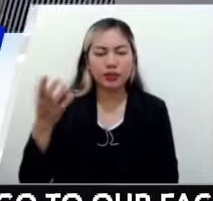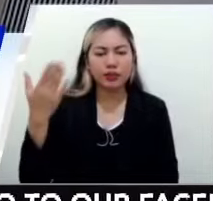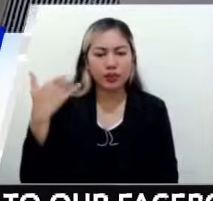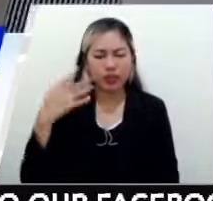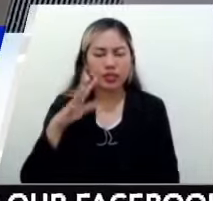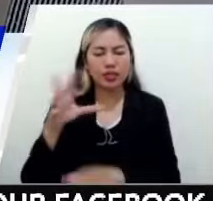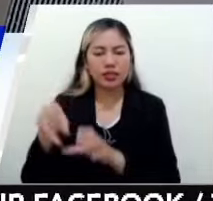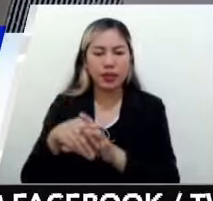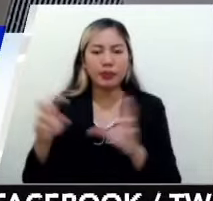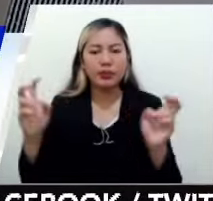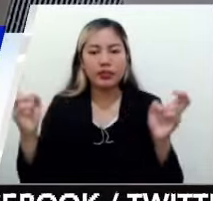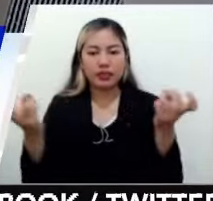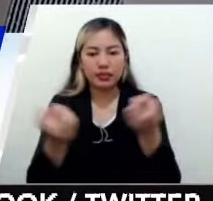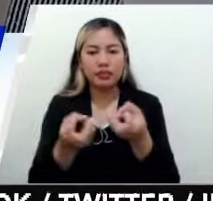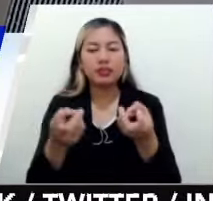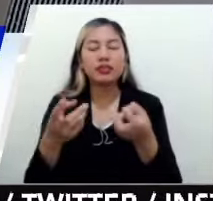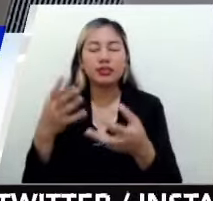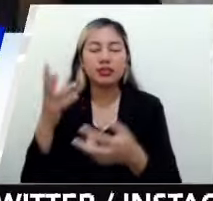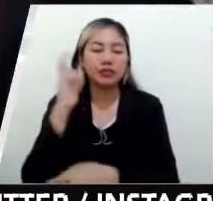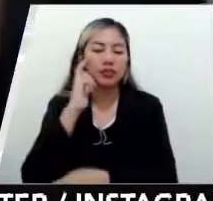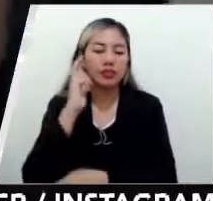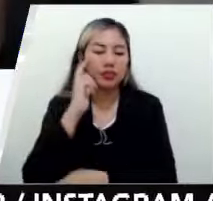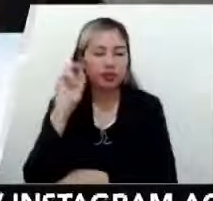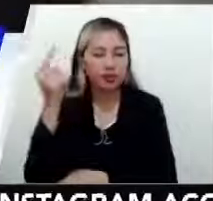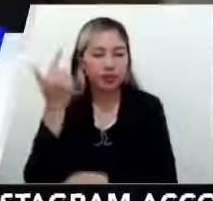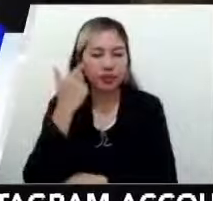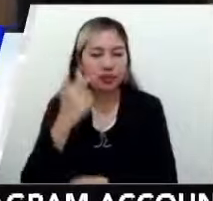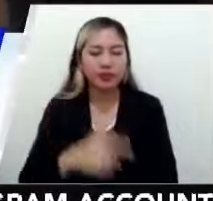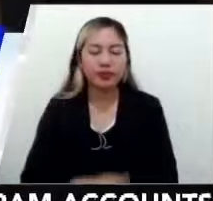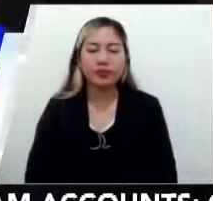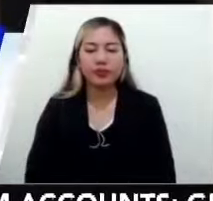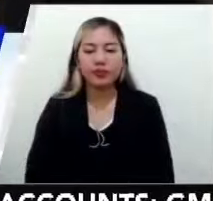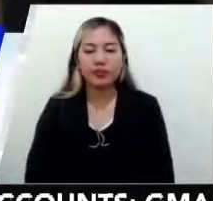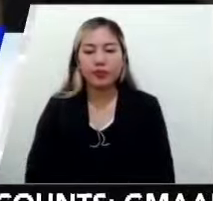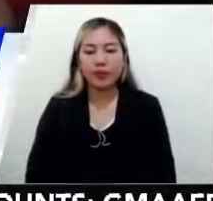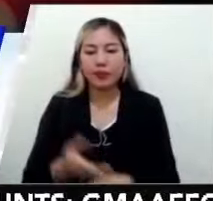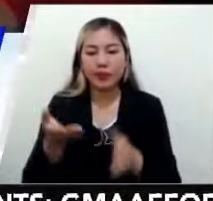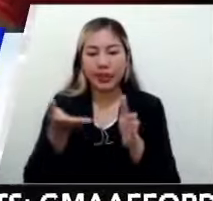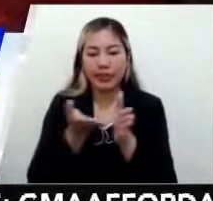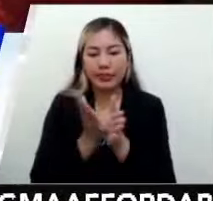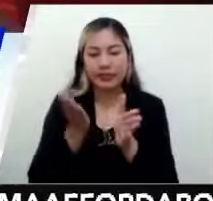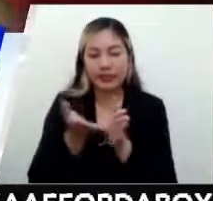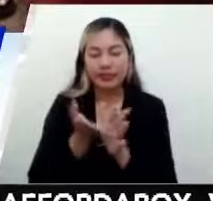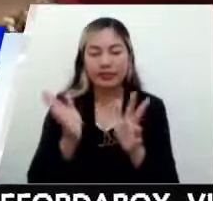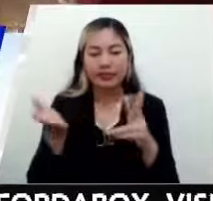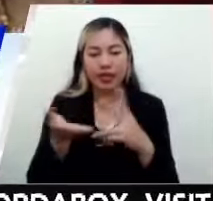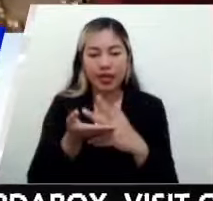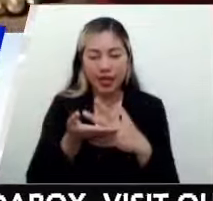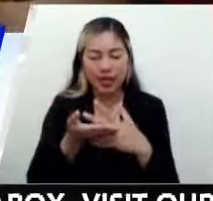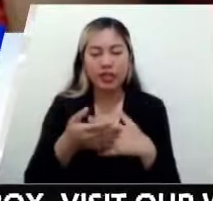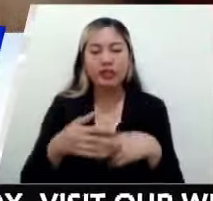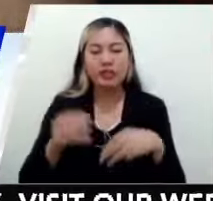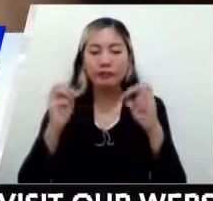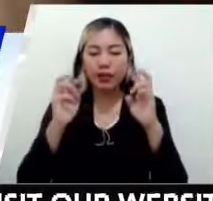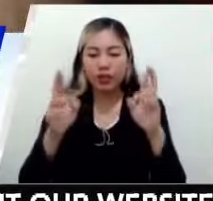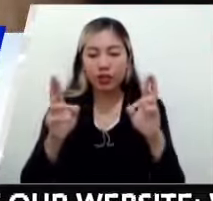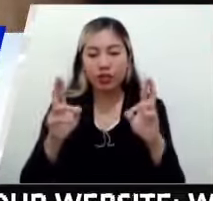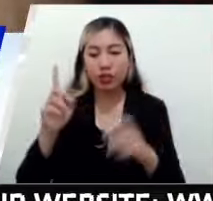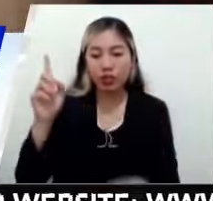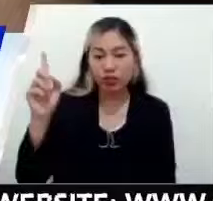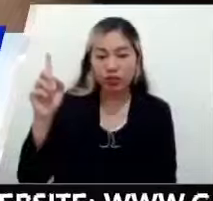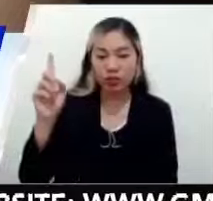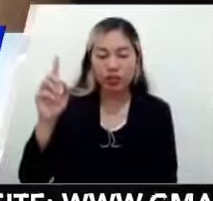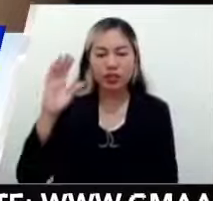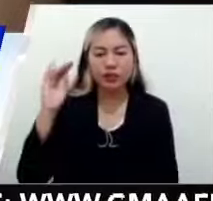Duterte. Samantala sa Pasig, nag-file na rin ng COC sa pagka-alkalde si Sara Discaya. Siya ang asawa na may-ari ng St.